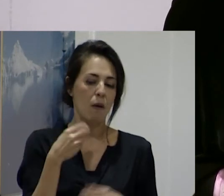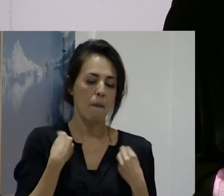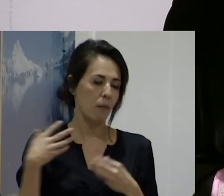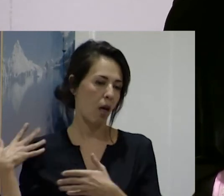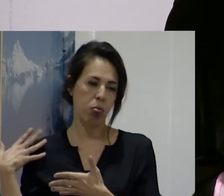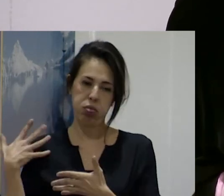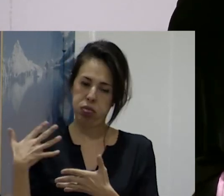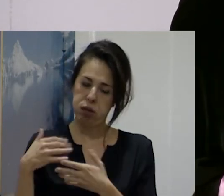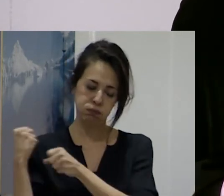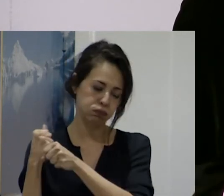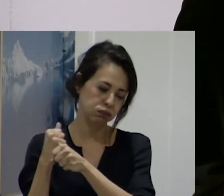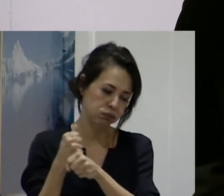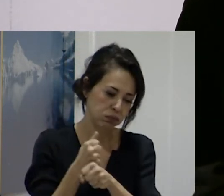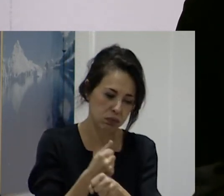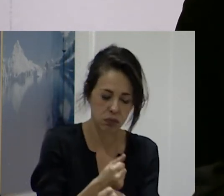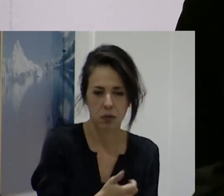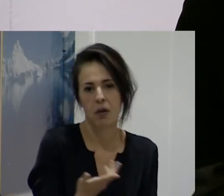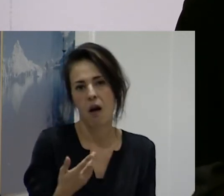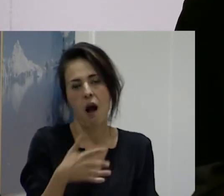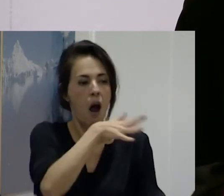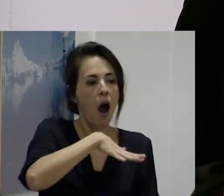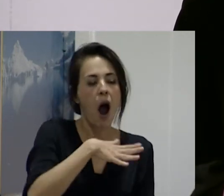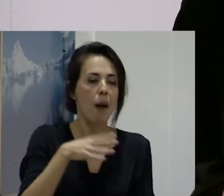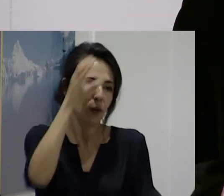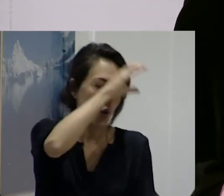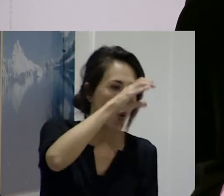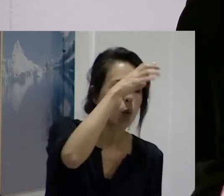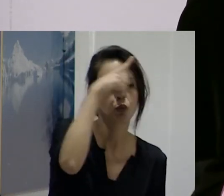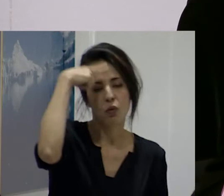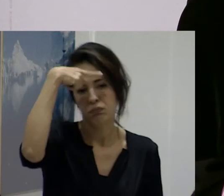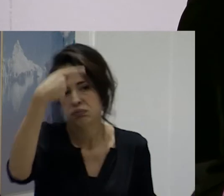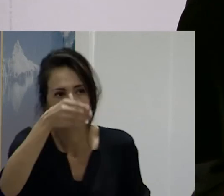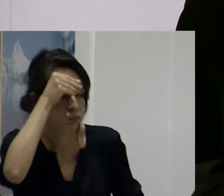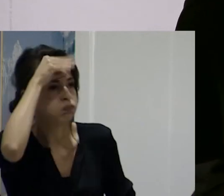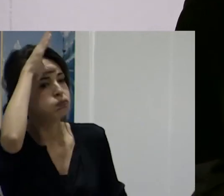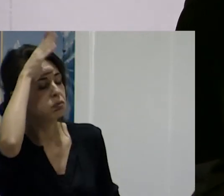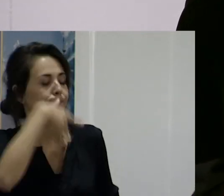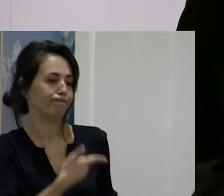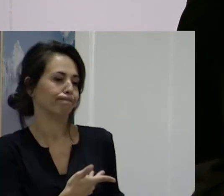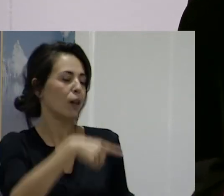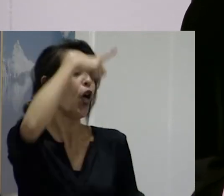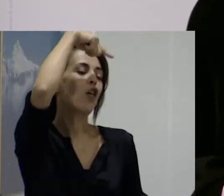en els diversos àmbits de la investigació, la cultura i el coneixement. Doctor Llorenç,